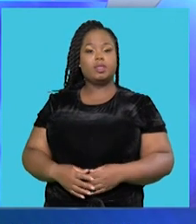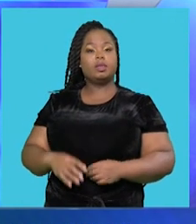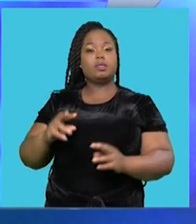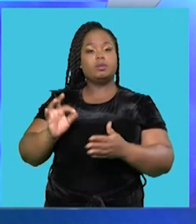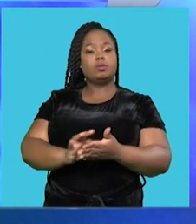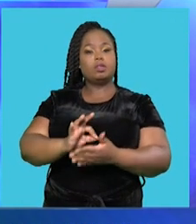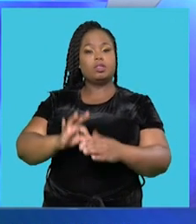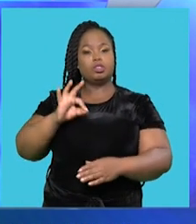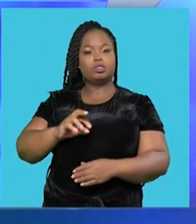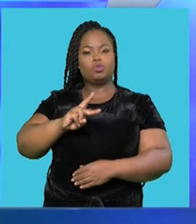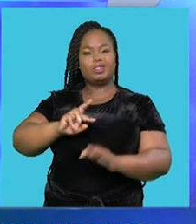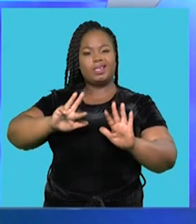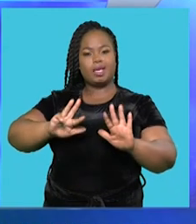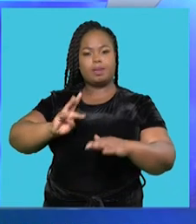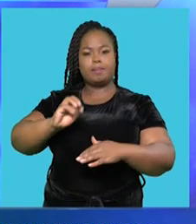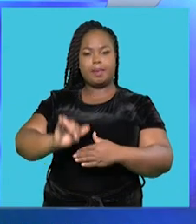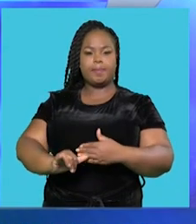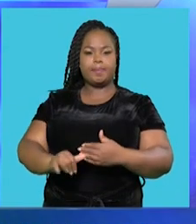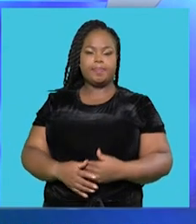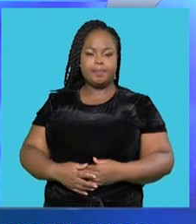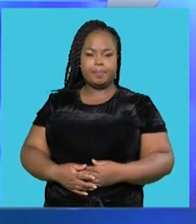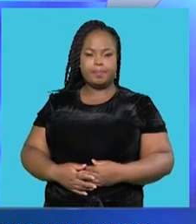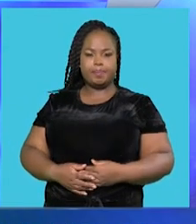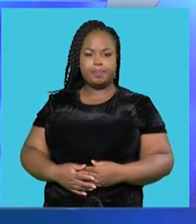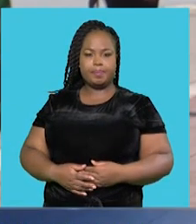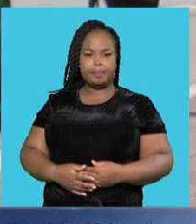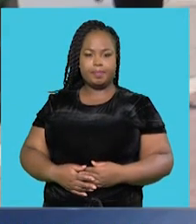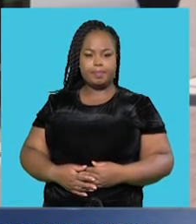ngomhla wa-29 kuCanzibe.